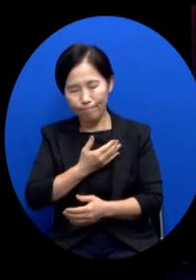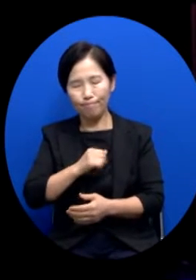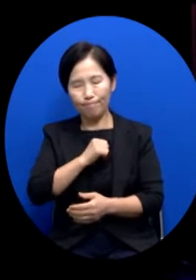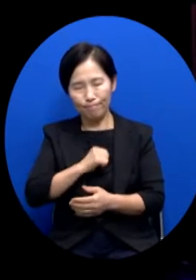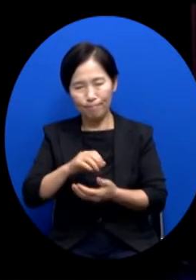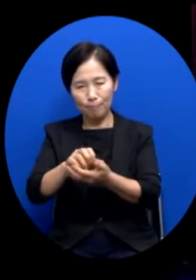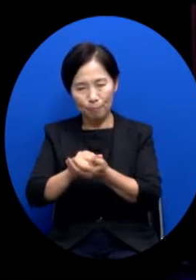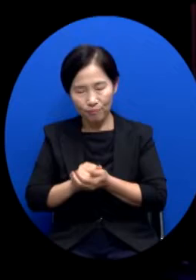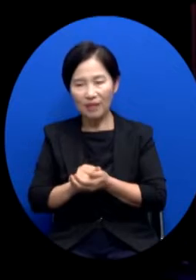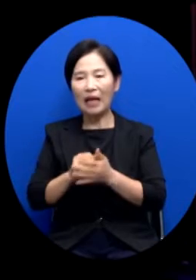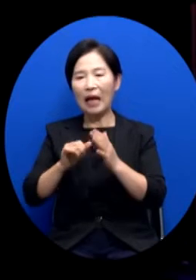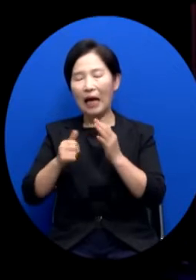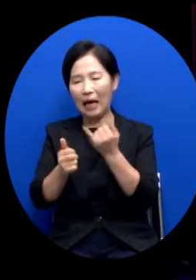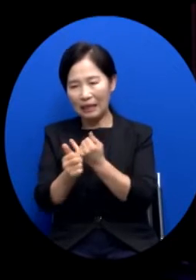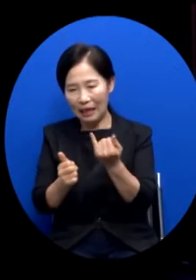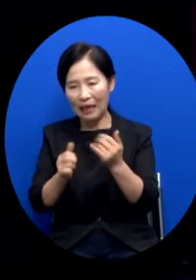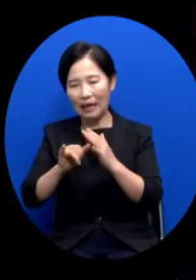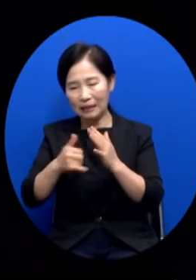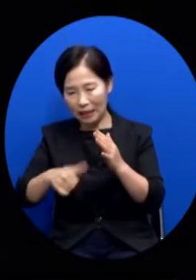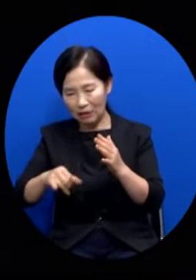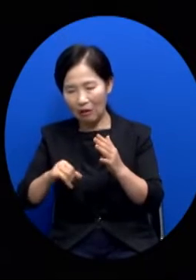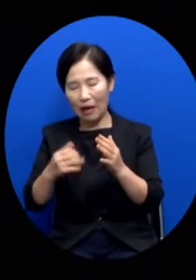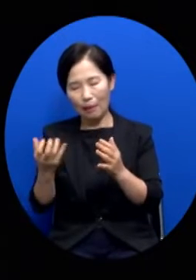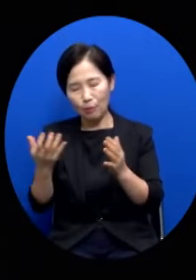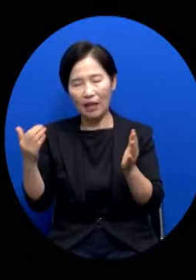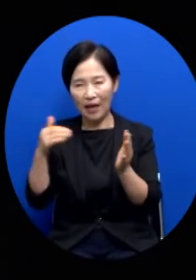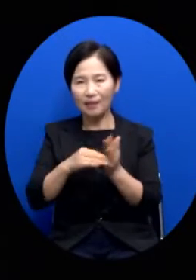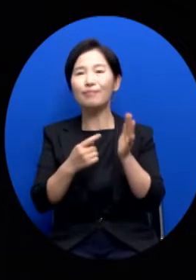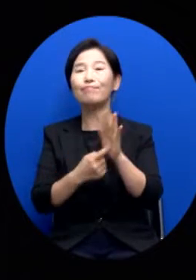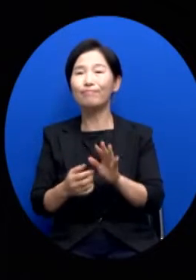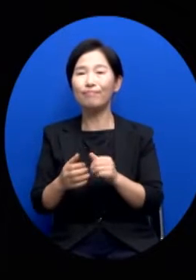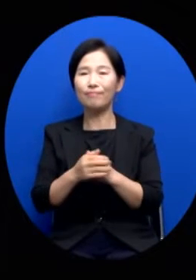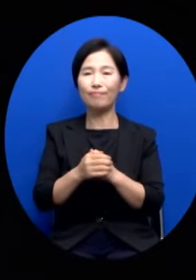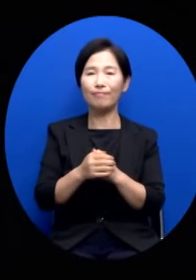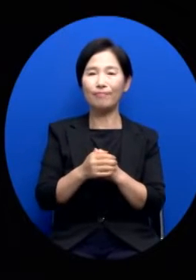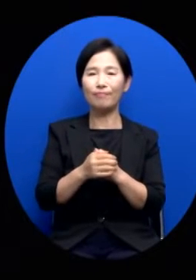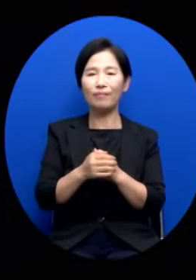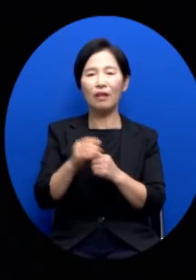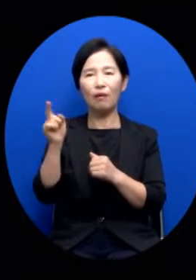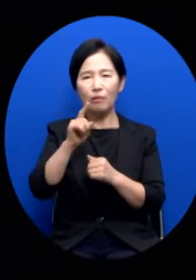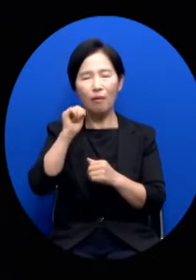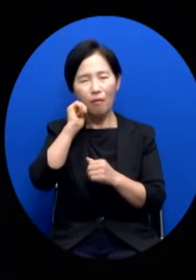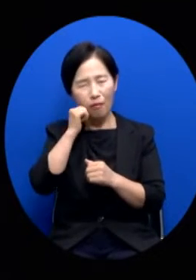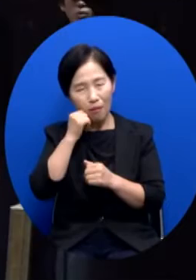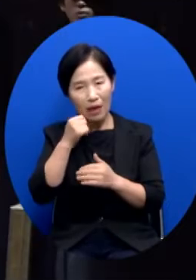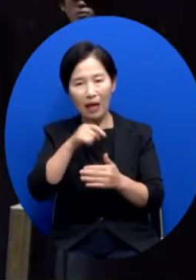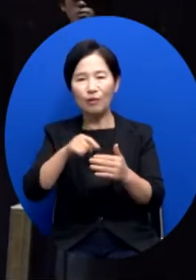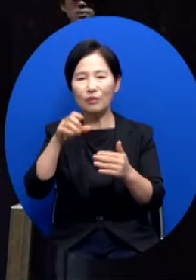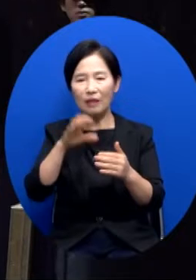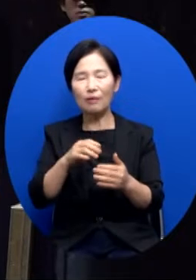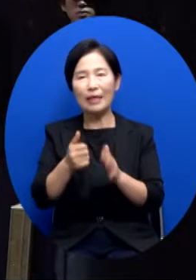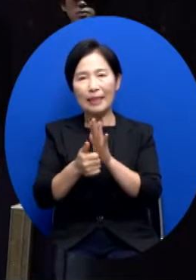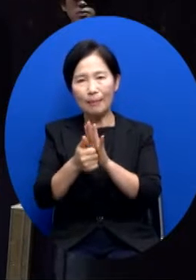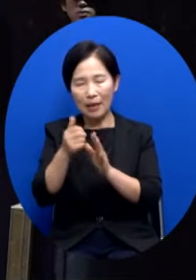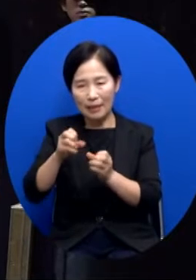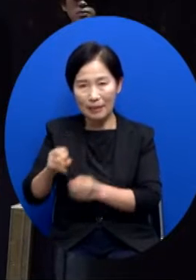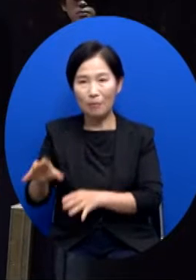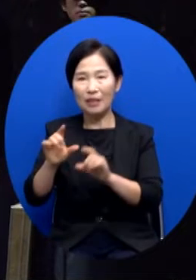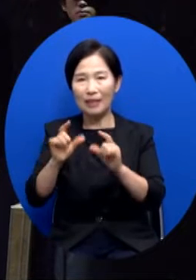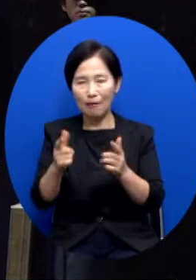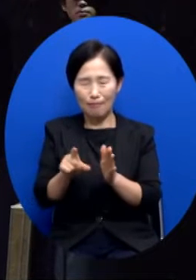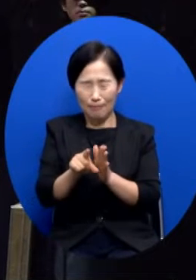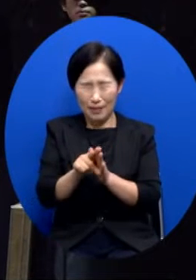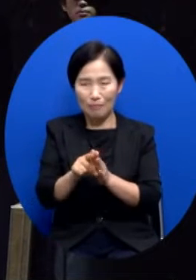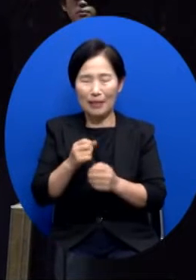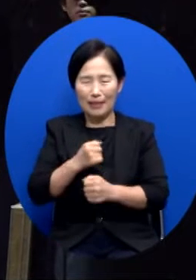자녀들의 아픔까지 섬세하게 표현했습니다. 또한 어떠한 고난에도 희망을 잃지 않고 신념을